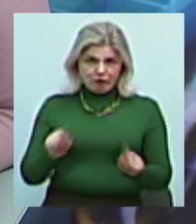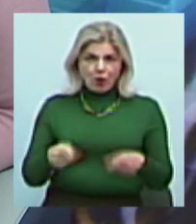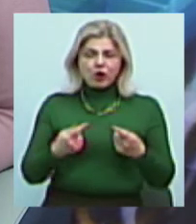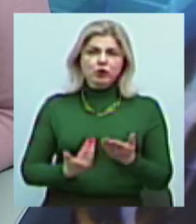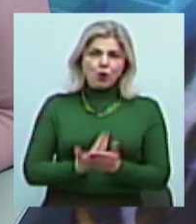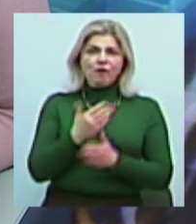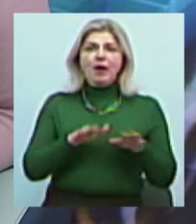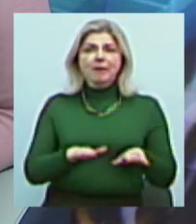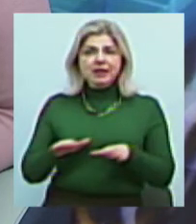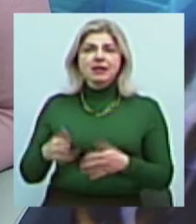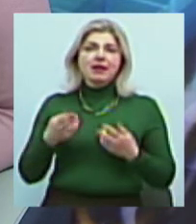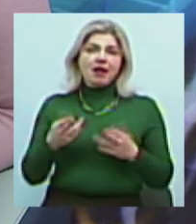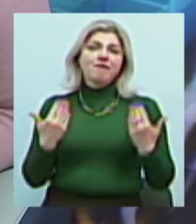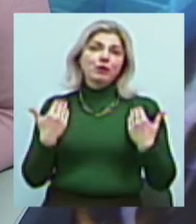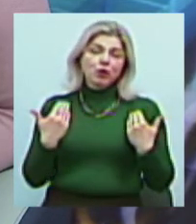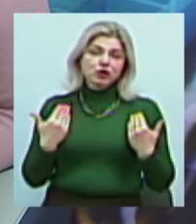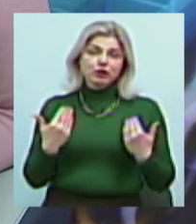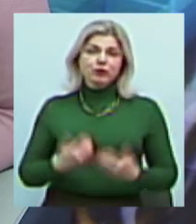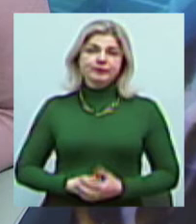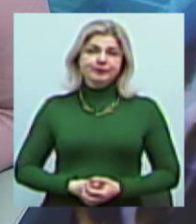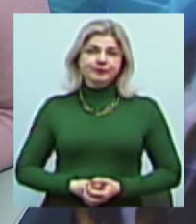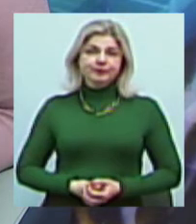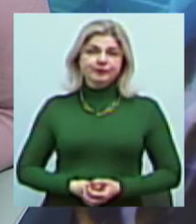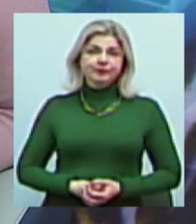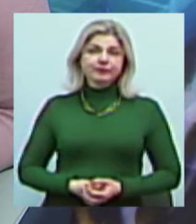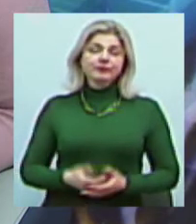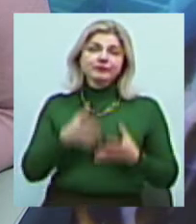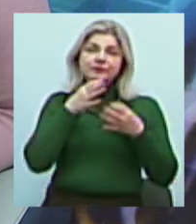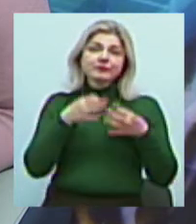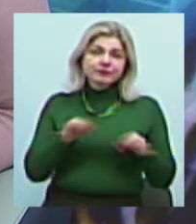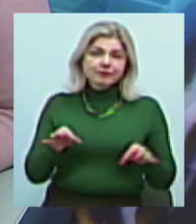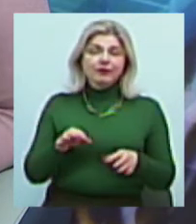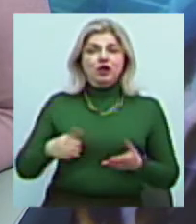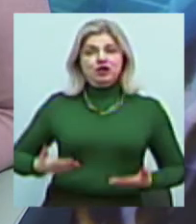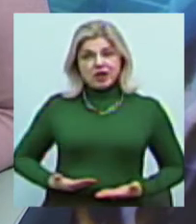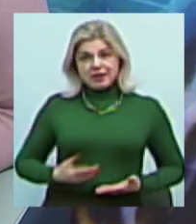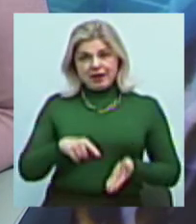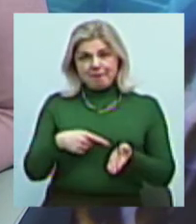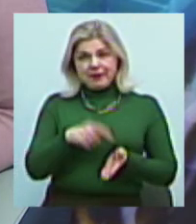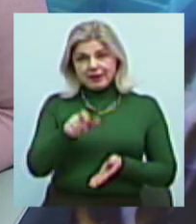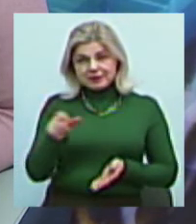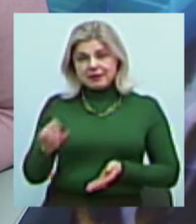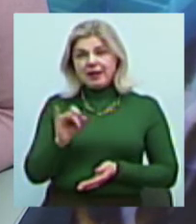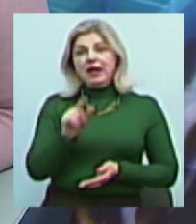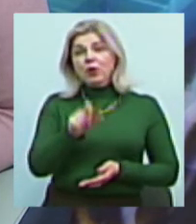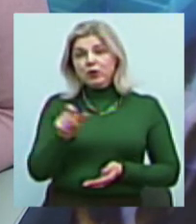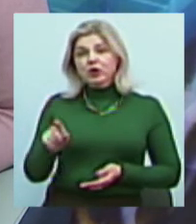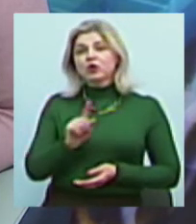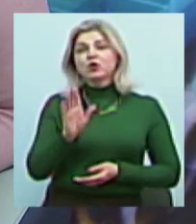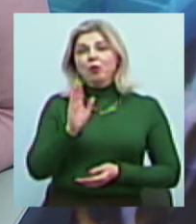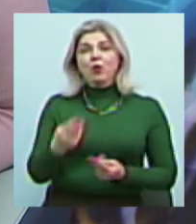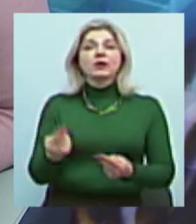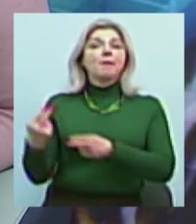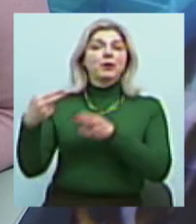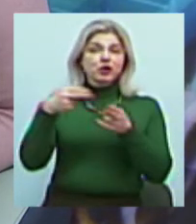місць для відпочинку та дозвілля як мешканців міста, так і тих осіб, що будуть